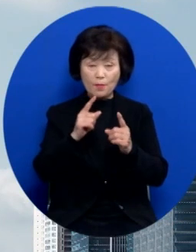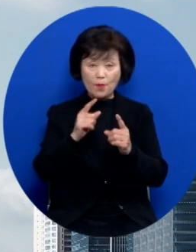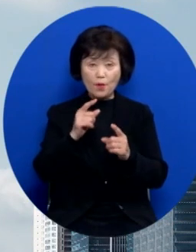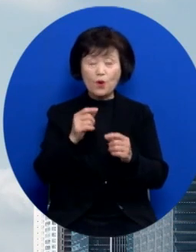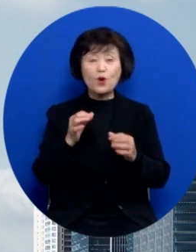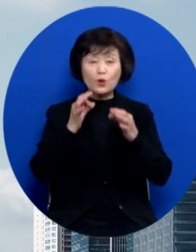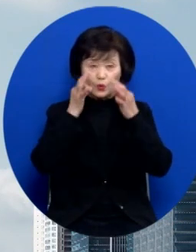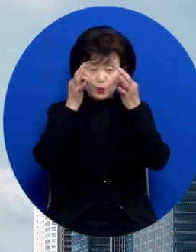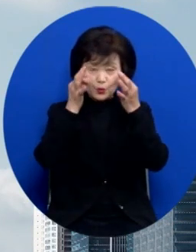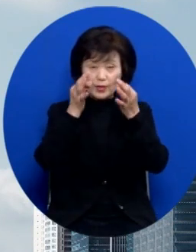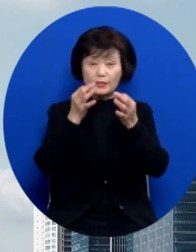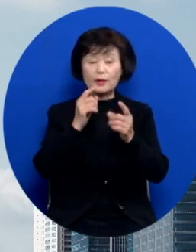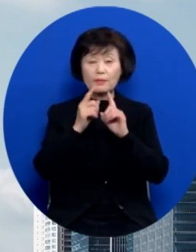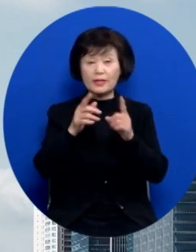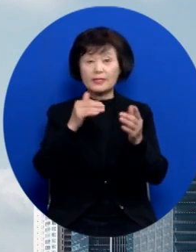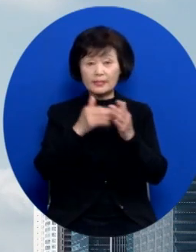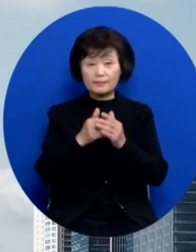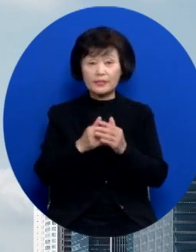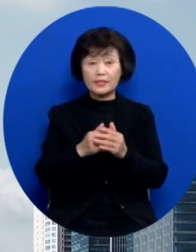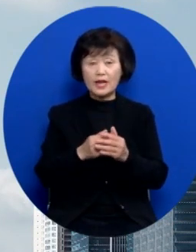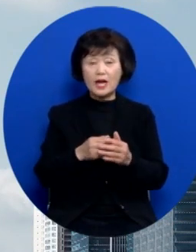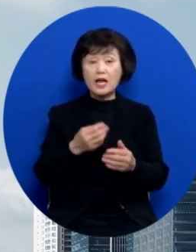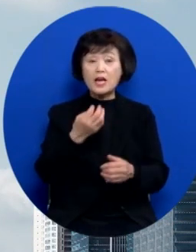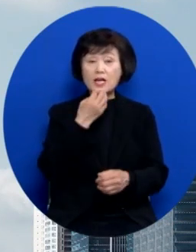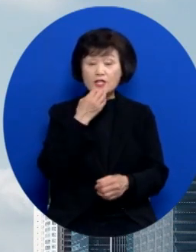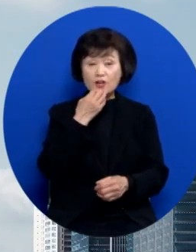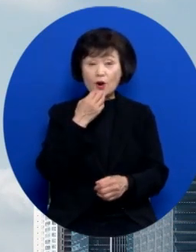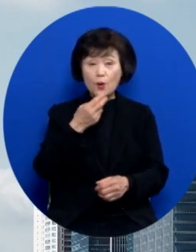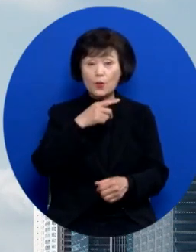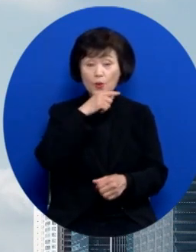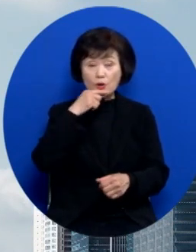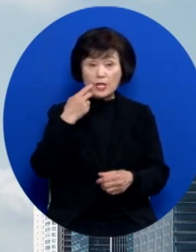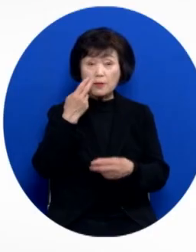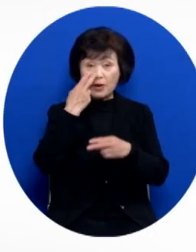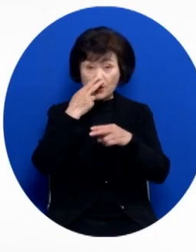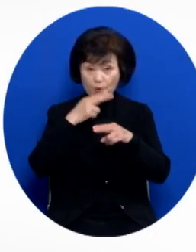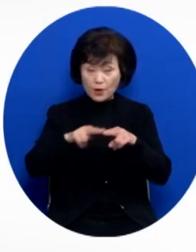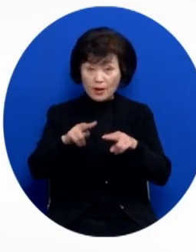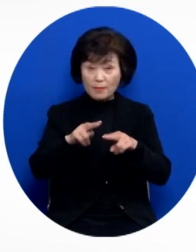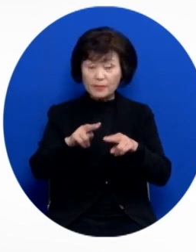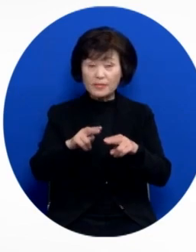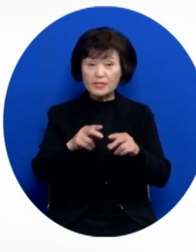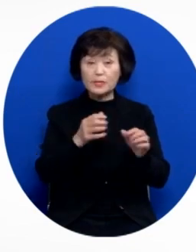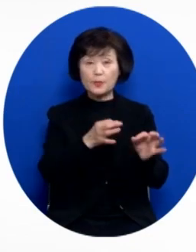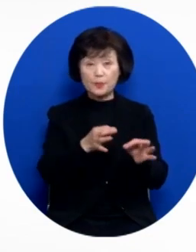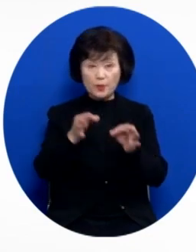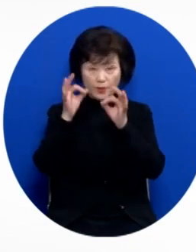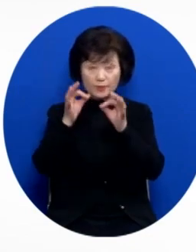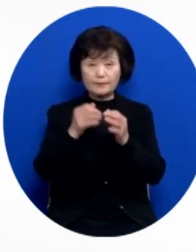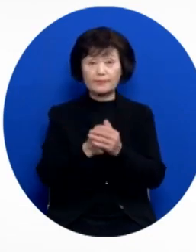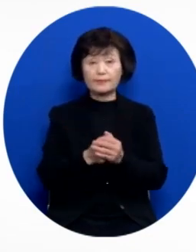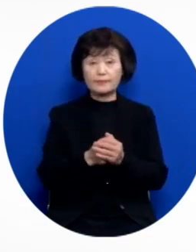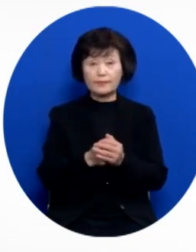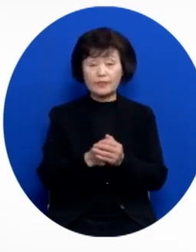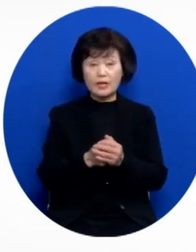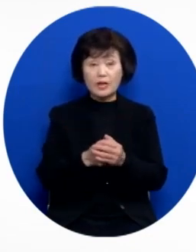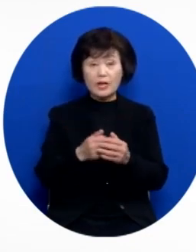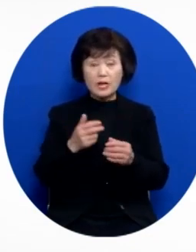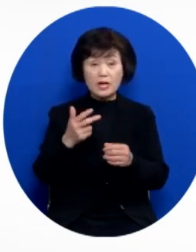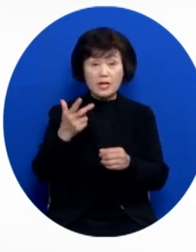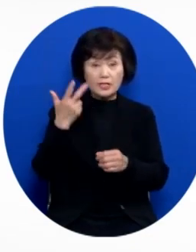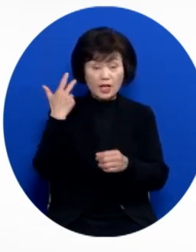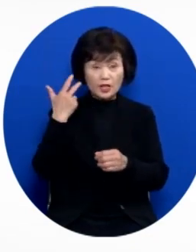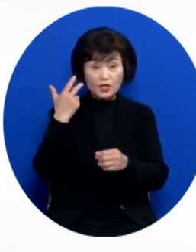서울 휘발유 가격이 5개월 만에 리터당 1,700원을 넘어섰습니다. 한국석유공사에 따르면 지난주 서울